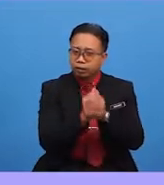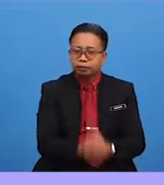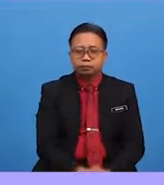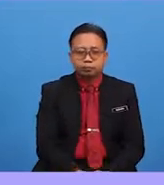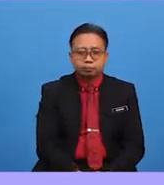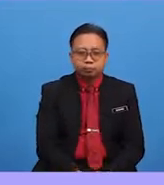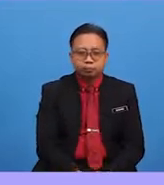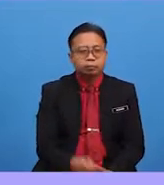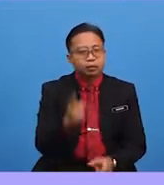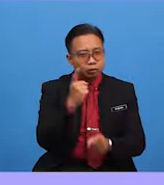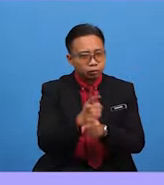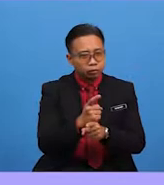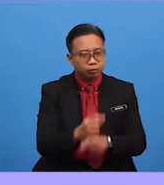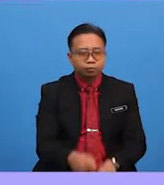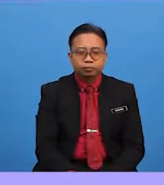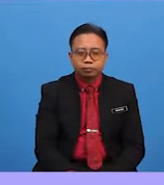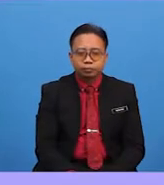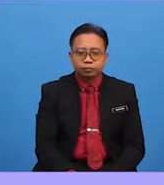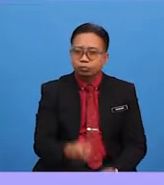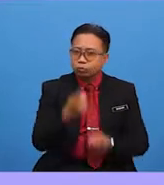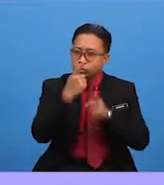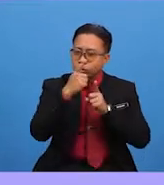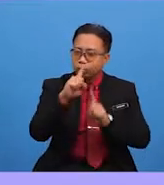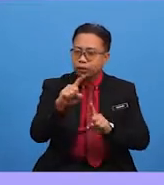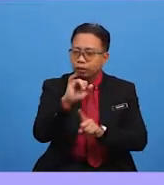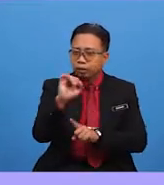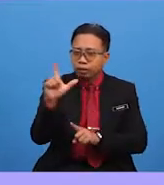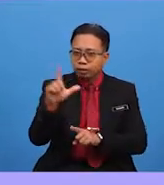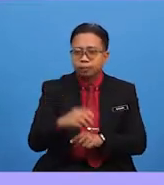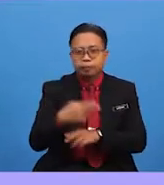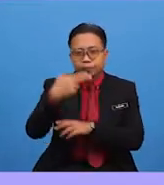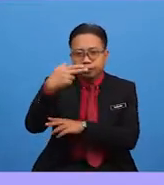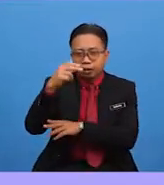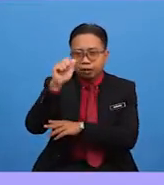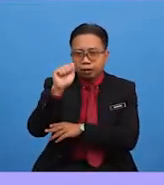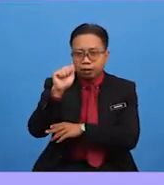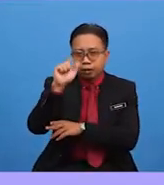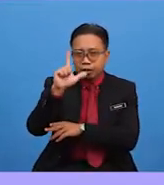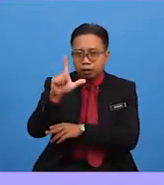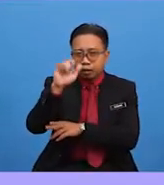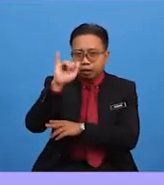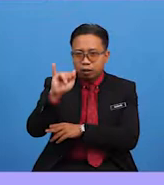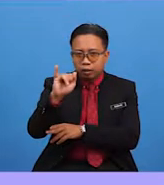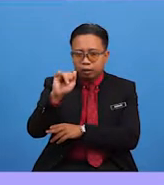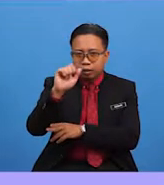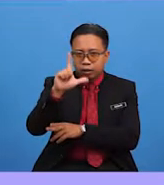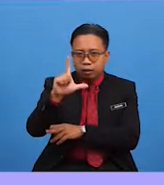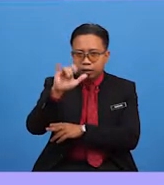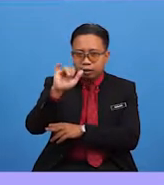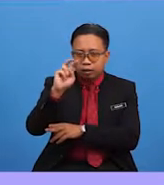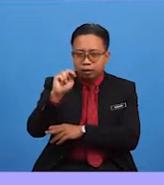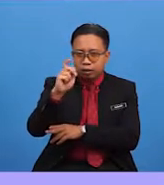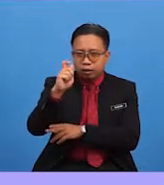Syabas, betul tu. Jawapannya ialah ha, li,